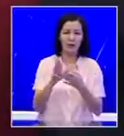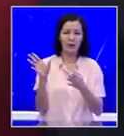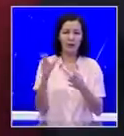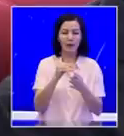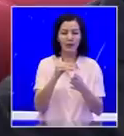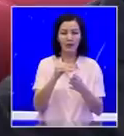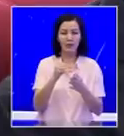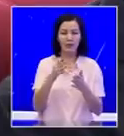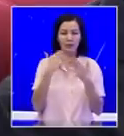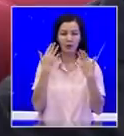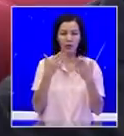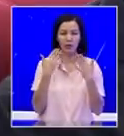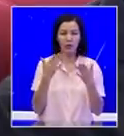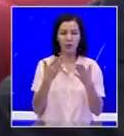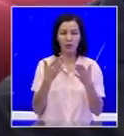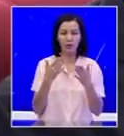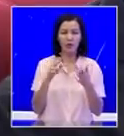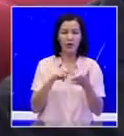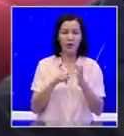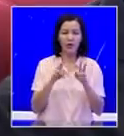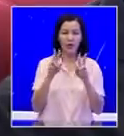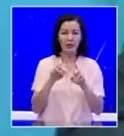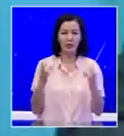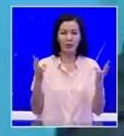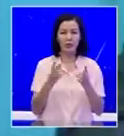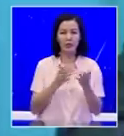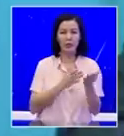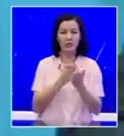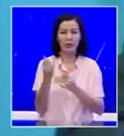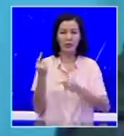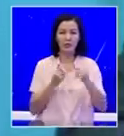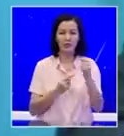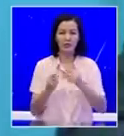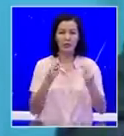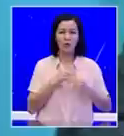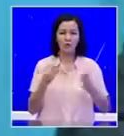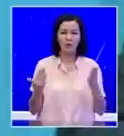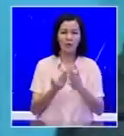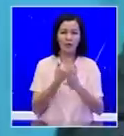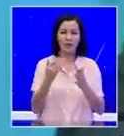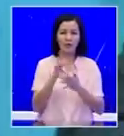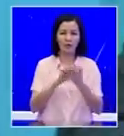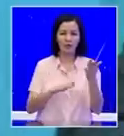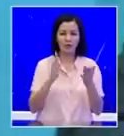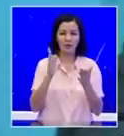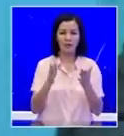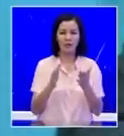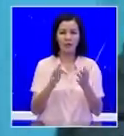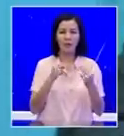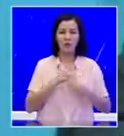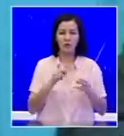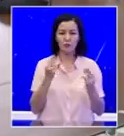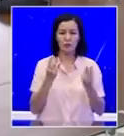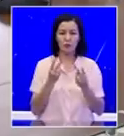карантинді жеңілдету мәселесін қарастыру керек. Кейбір салалар мен бизнес субъектілері жұмыстарын қайта жалғастыра бастасын. Жұмыс